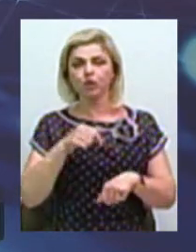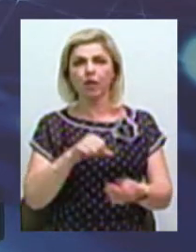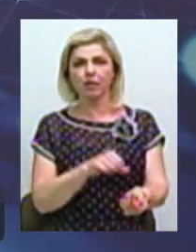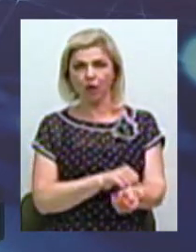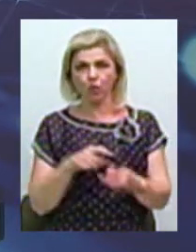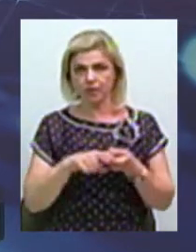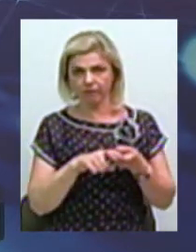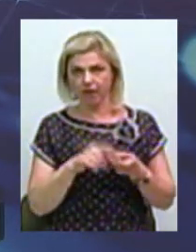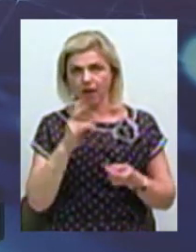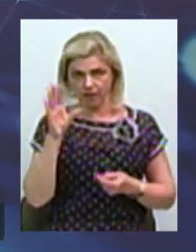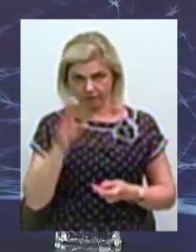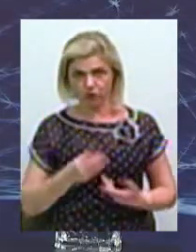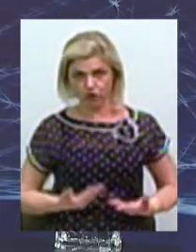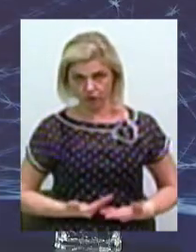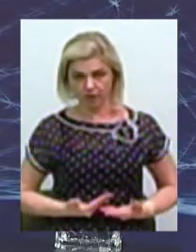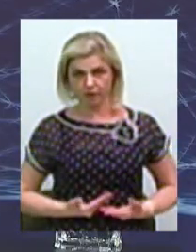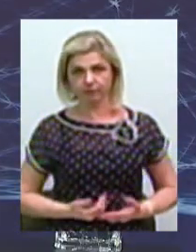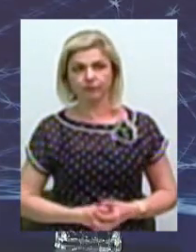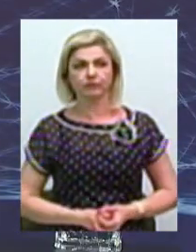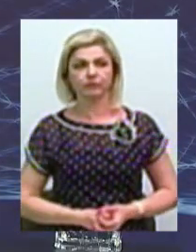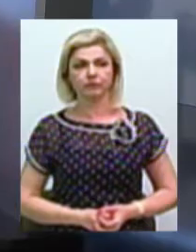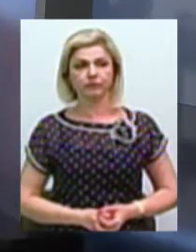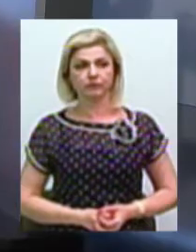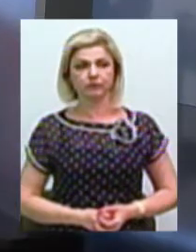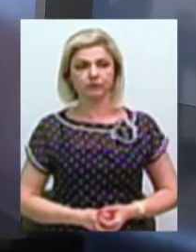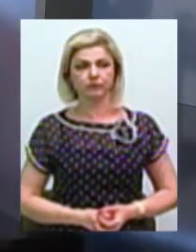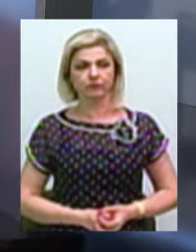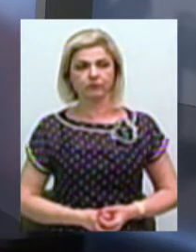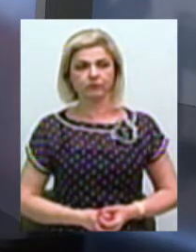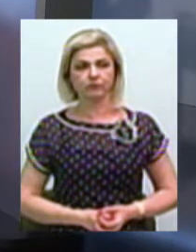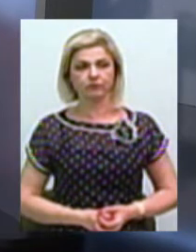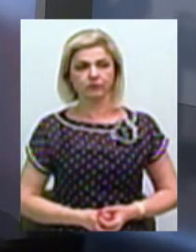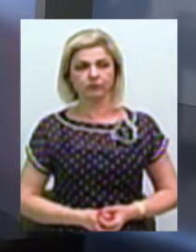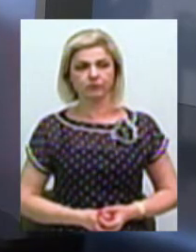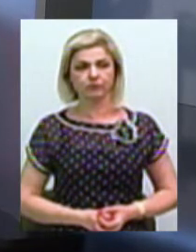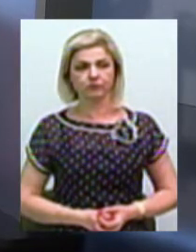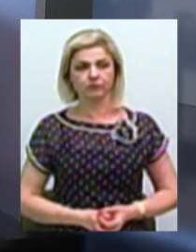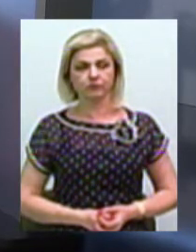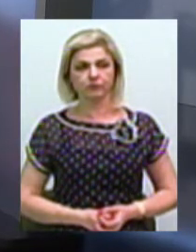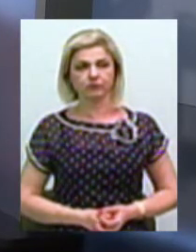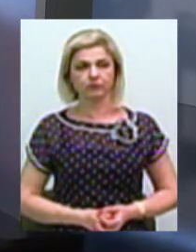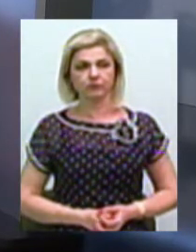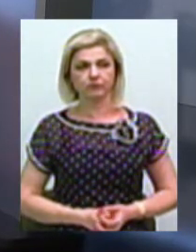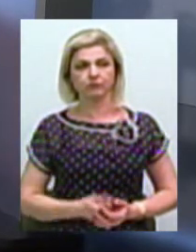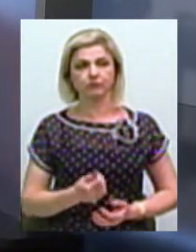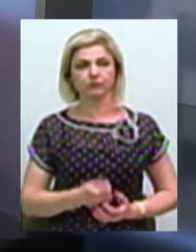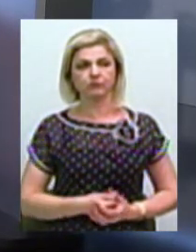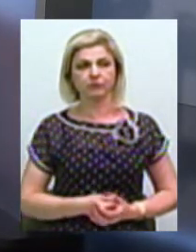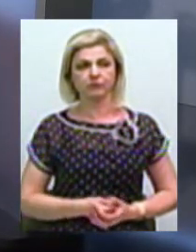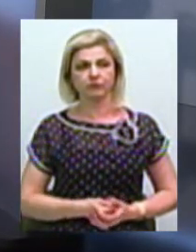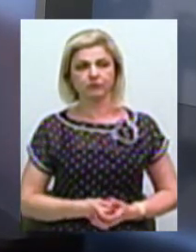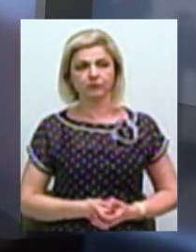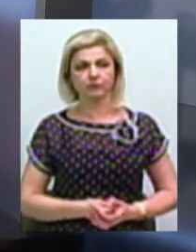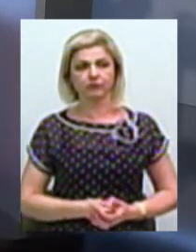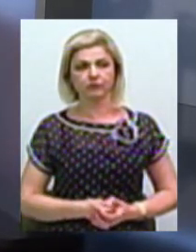все життя? Ну от у Солі, да, скільки там пам'ять? 26 років, по-моєму, да?